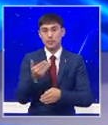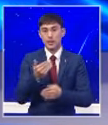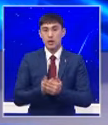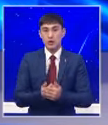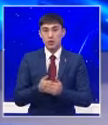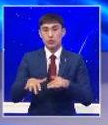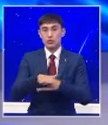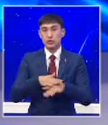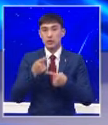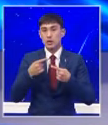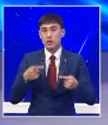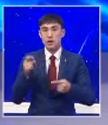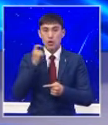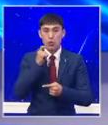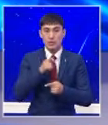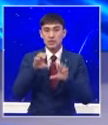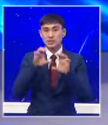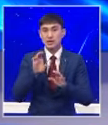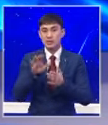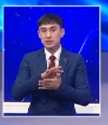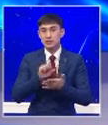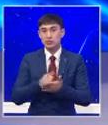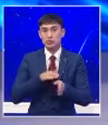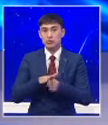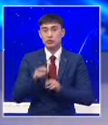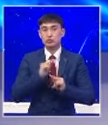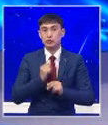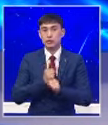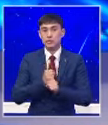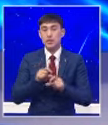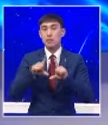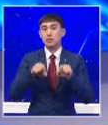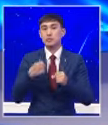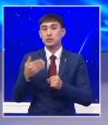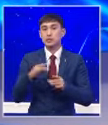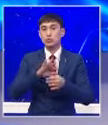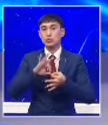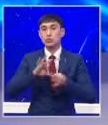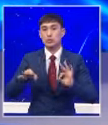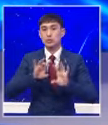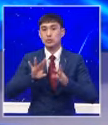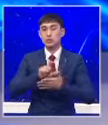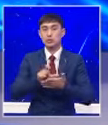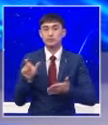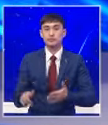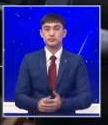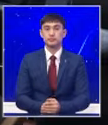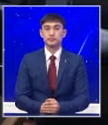табылады. Өңірдегі түрлі экономикалық заңсыздықтар бойынша жұмыс істейді. Департамент жайлы толығырақ тілшіміз тарқатады.